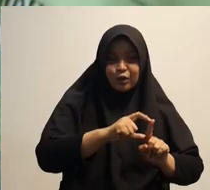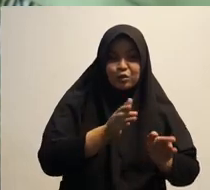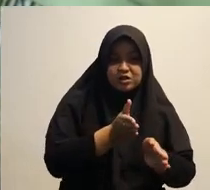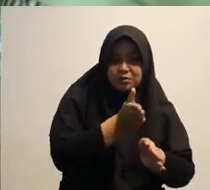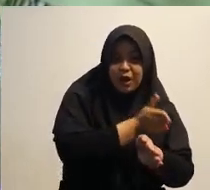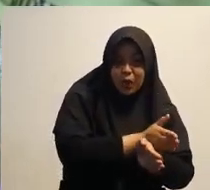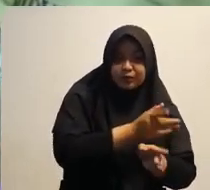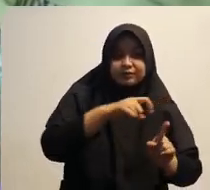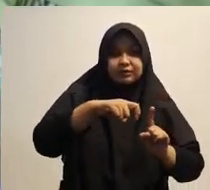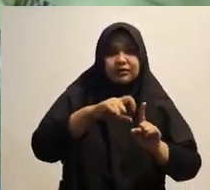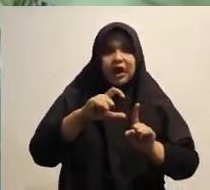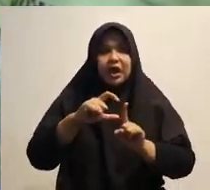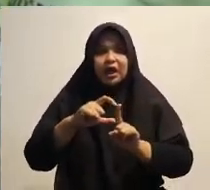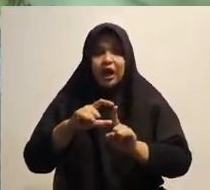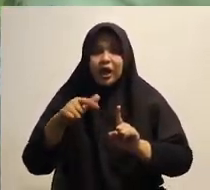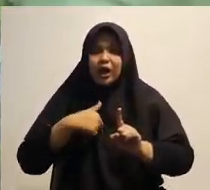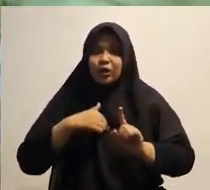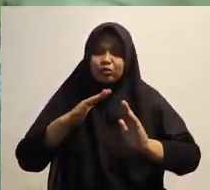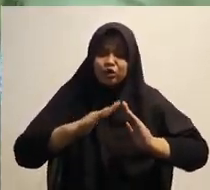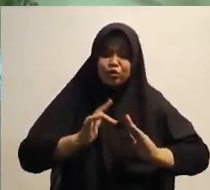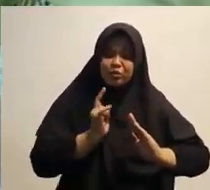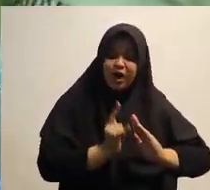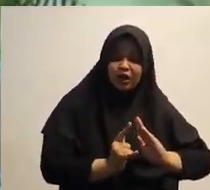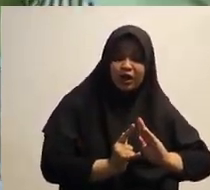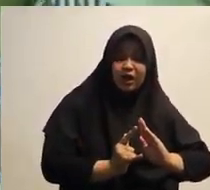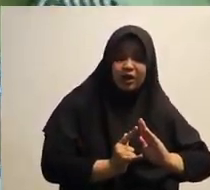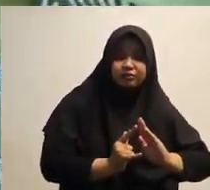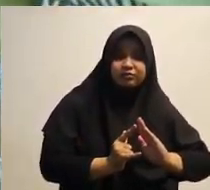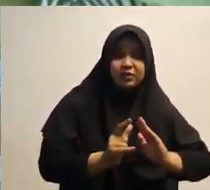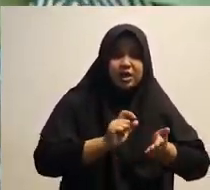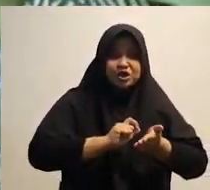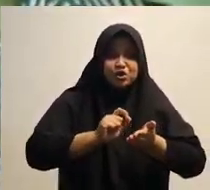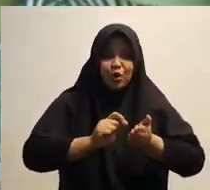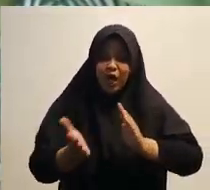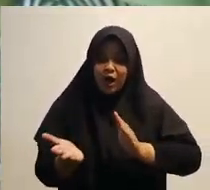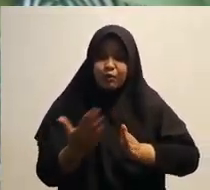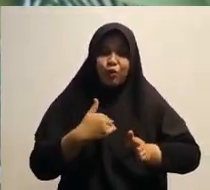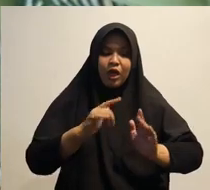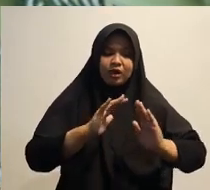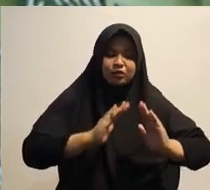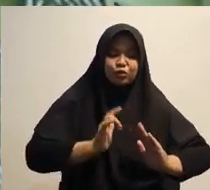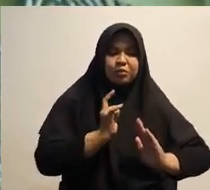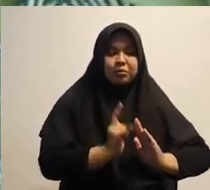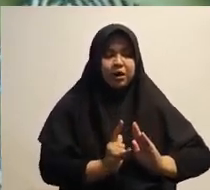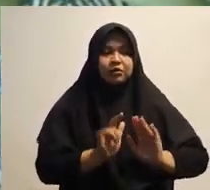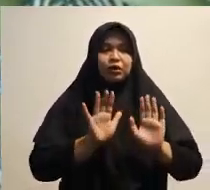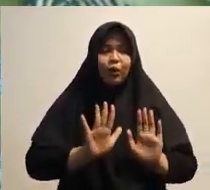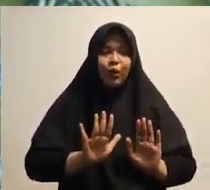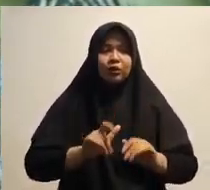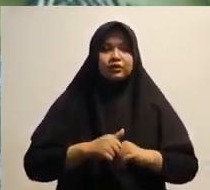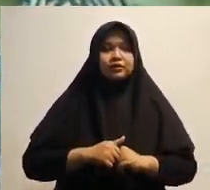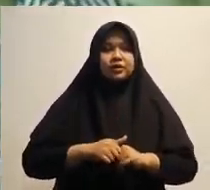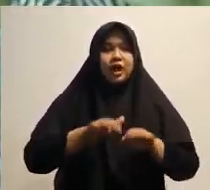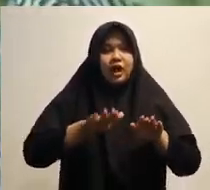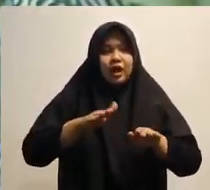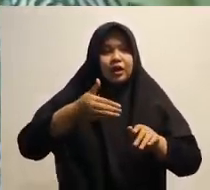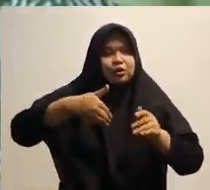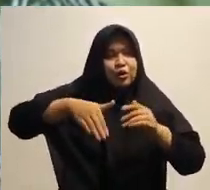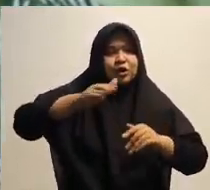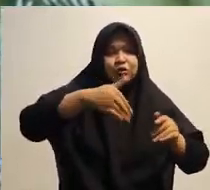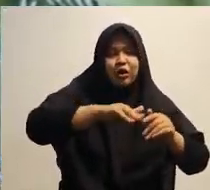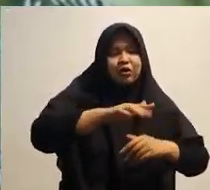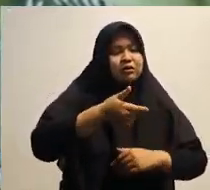ada KDD itu, sebelum ada KDD itu cuma ngurung di rumah, setiap pulang sekolah di rumah.